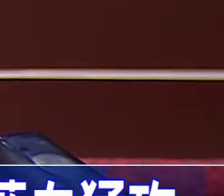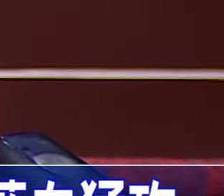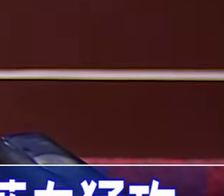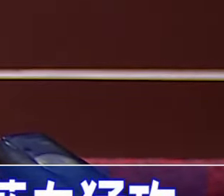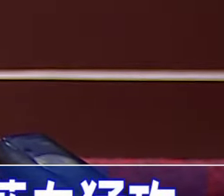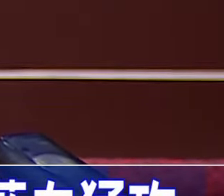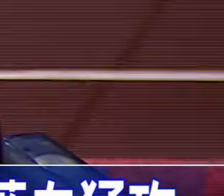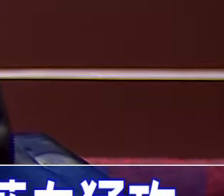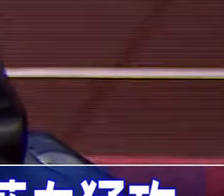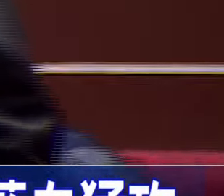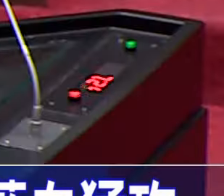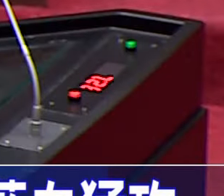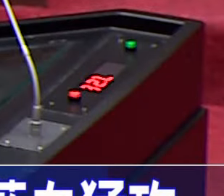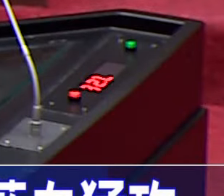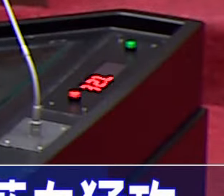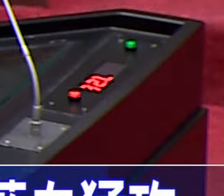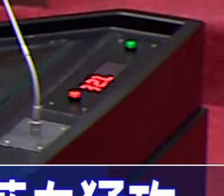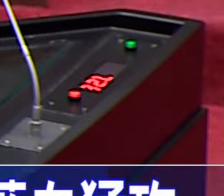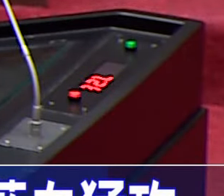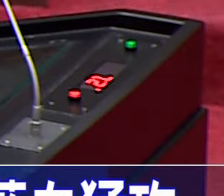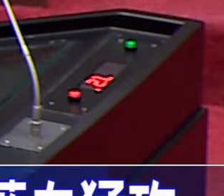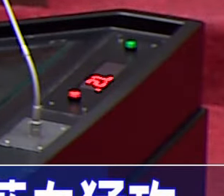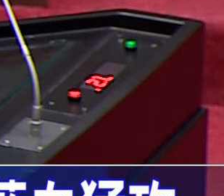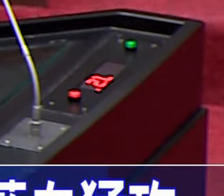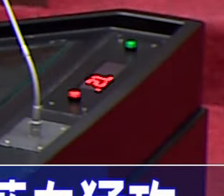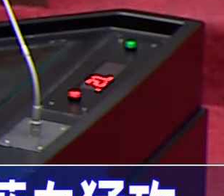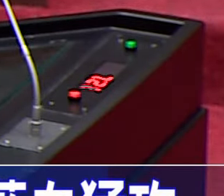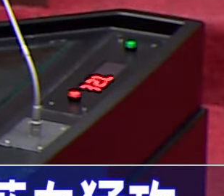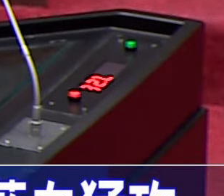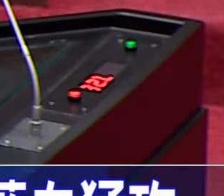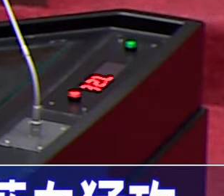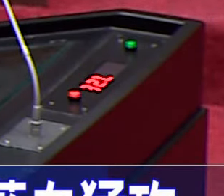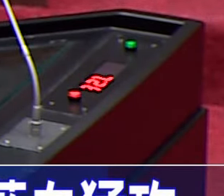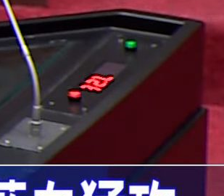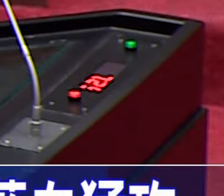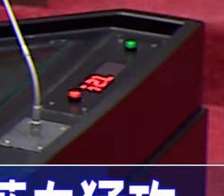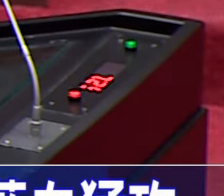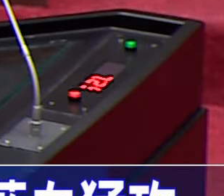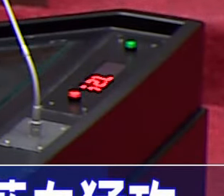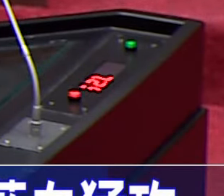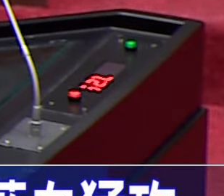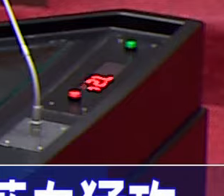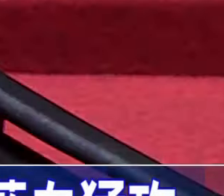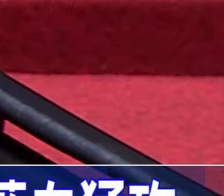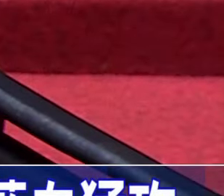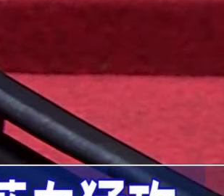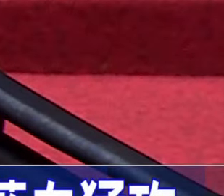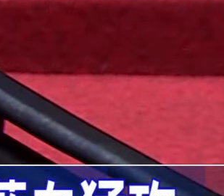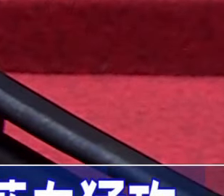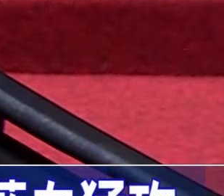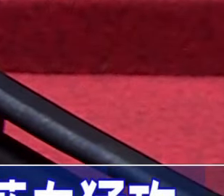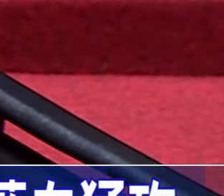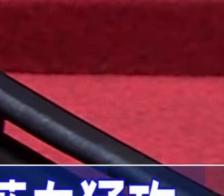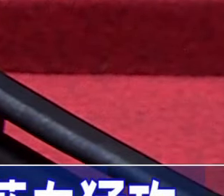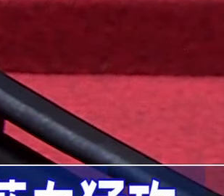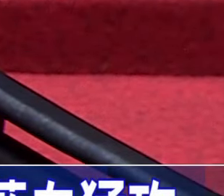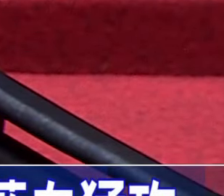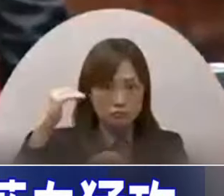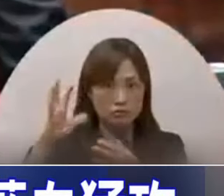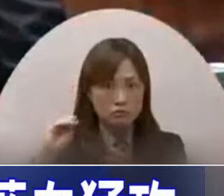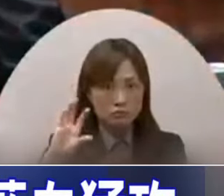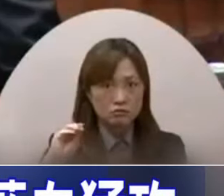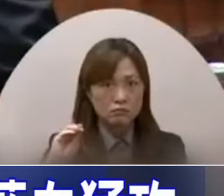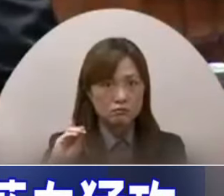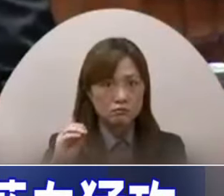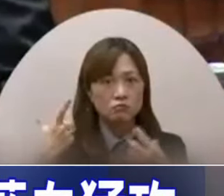萁搬出数字回击，卓荣泰火气也不小。而谈到人事同意权和藐视国会罪，两人再度唇枪舌